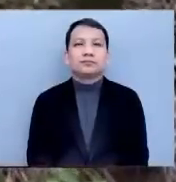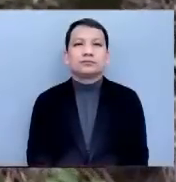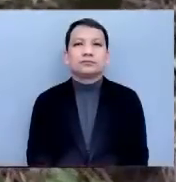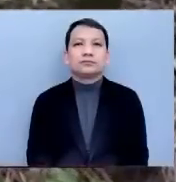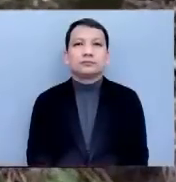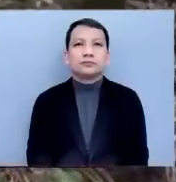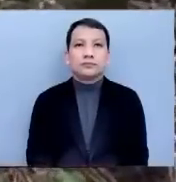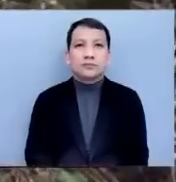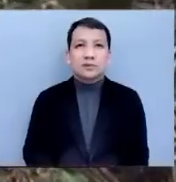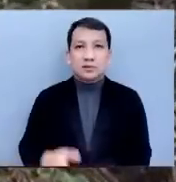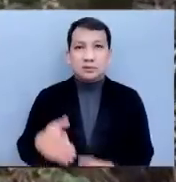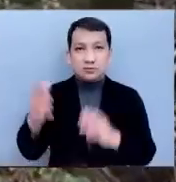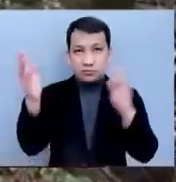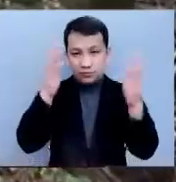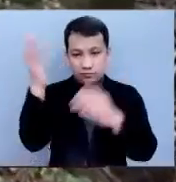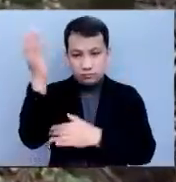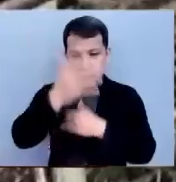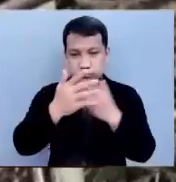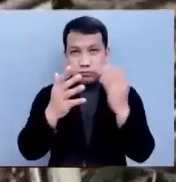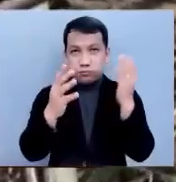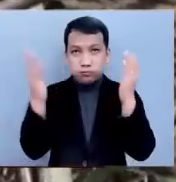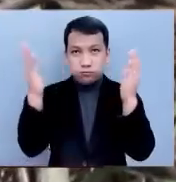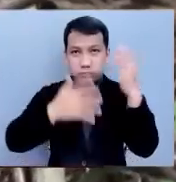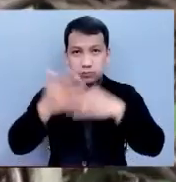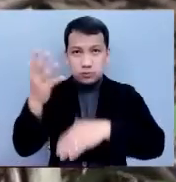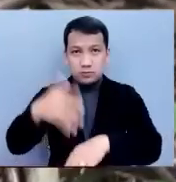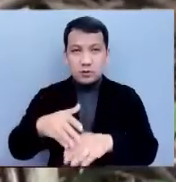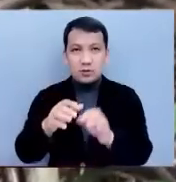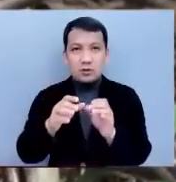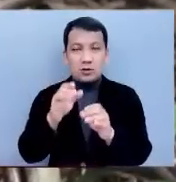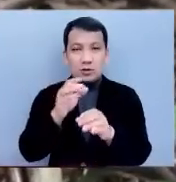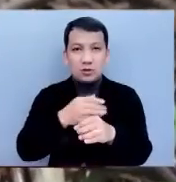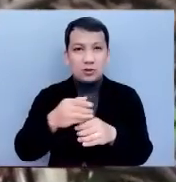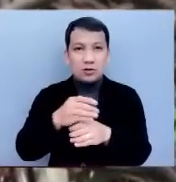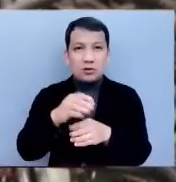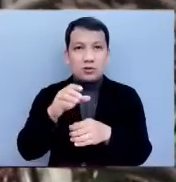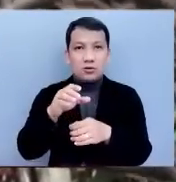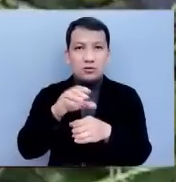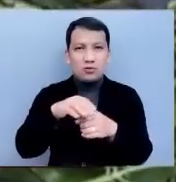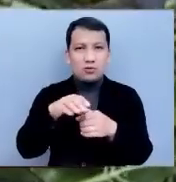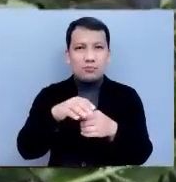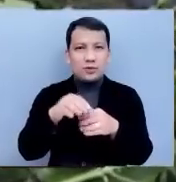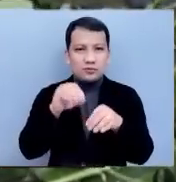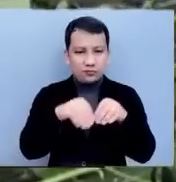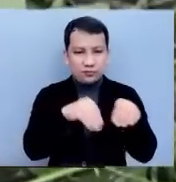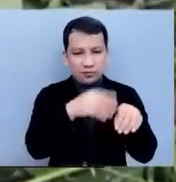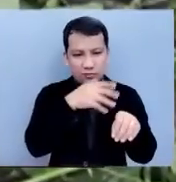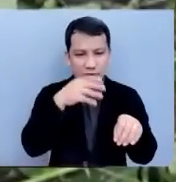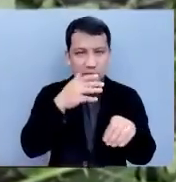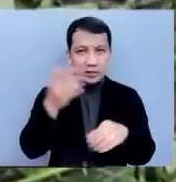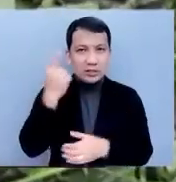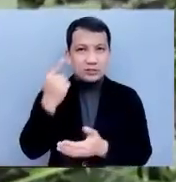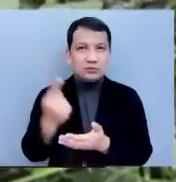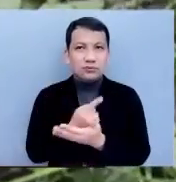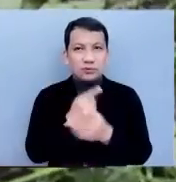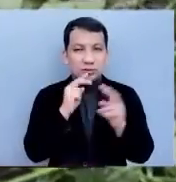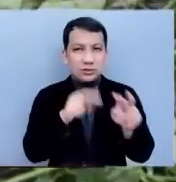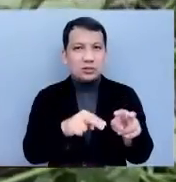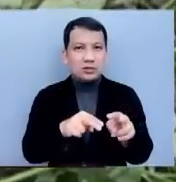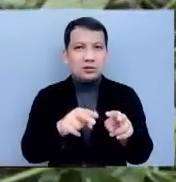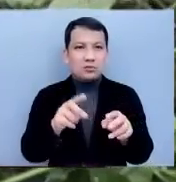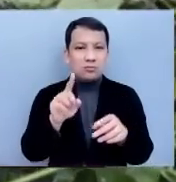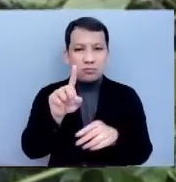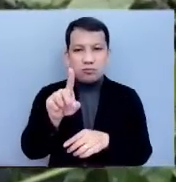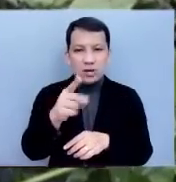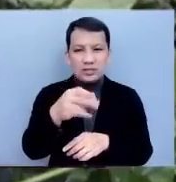Putol-putol ang mga sanga ng mga puno ng kape sa coffee park ng Baguio nang datnan ng mga otoridad noong nakaraang linggo. Nasa 1 hektarya ang